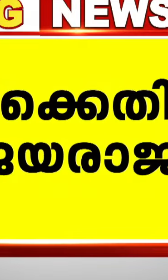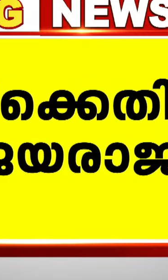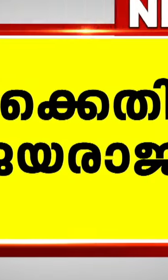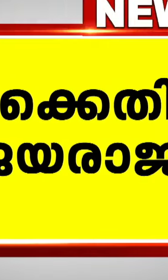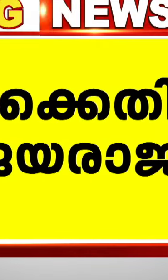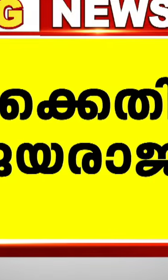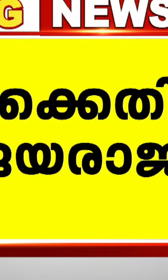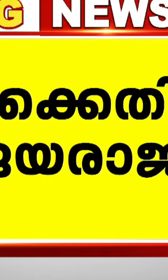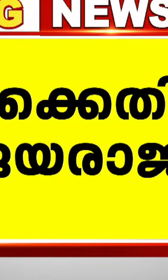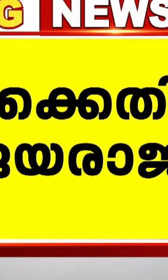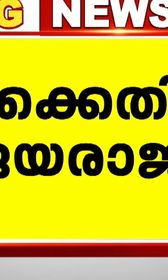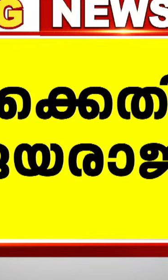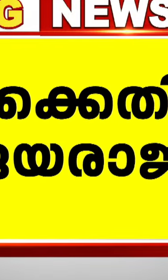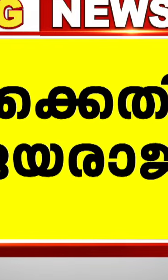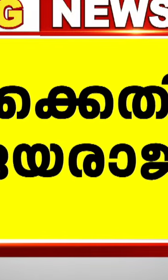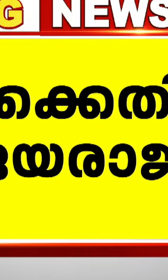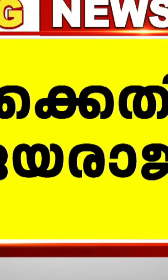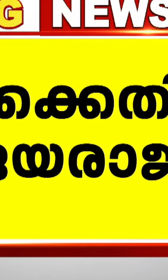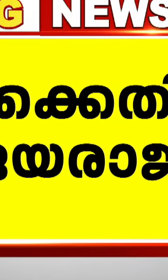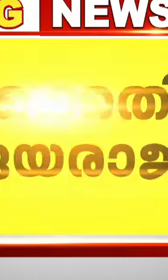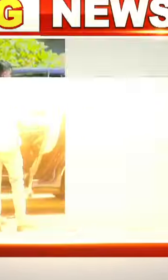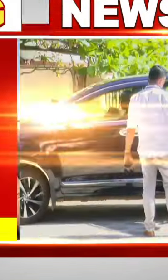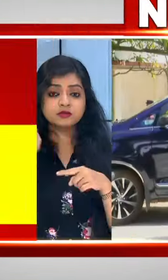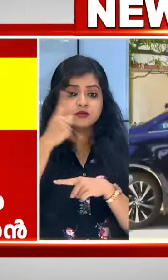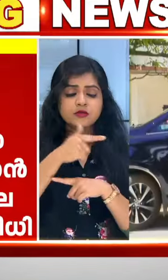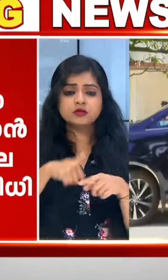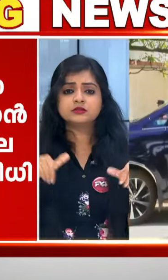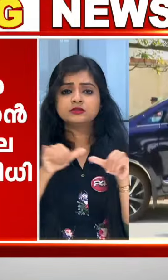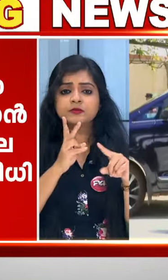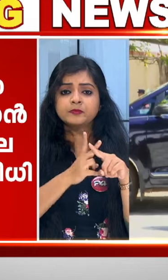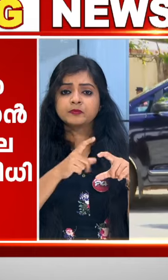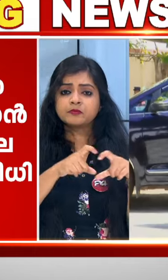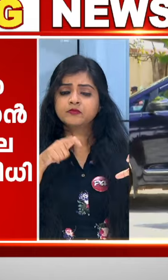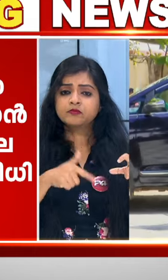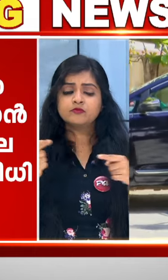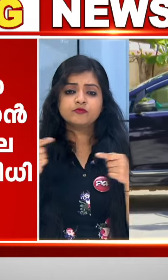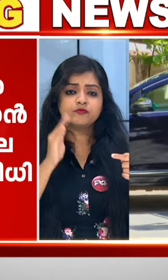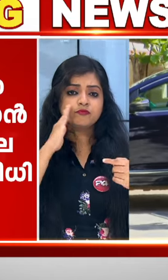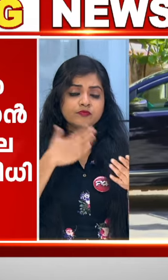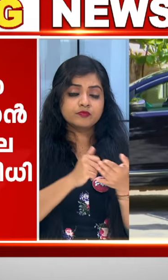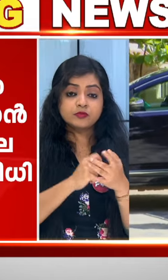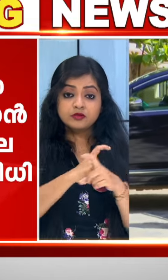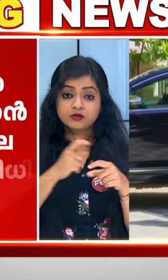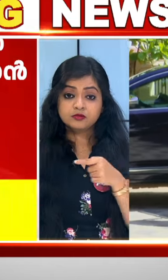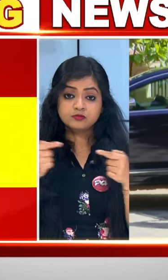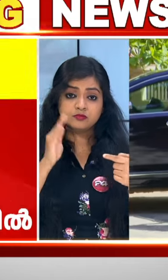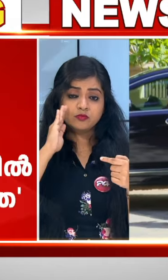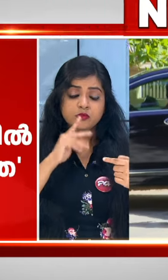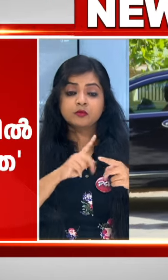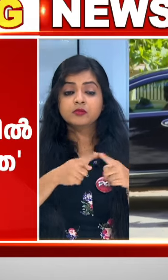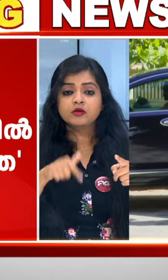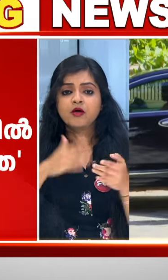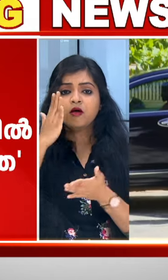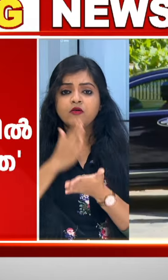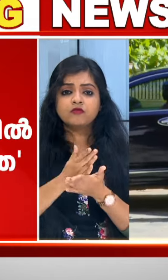പരാതി നൽകിയിരുന്നതാണ്. പക്ഷേ തൊട്ടടുത്ത ദിവസം അതേ ബെഞ്ച് തന്നെ ഈ കേസ് പരിഗണിച്ചു. വാദം കേൾക്കുന്നത്, അതായത് വിശദമായ വാദം കേൾക്കുന്നതിന് പകരം ഭാഗികമായി